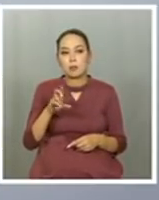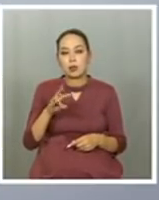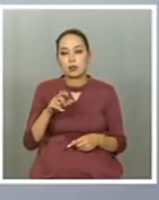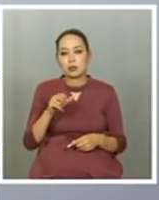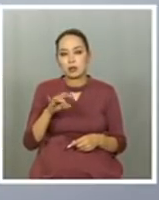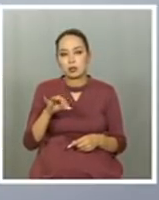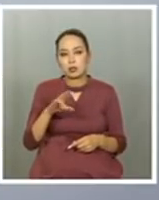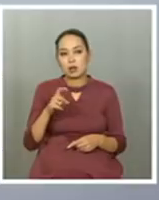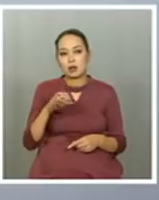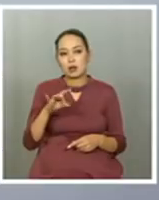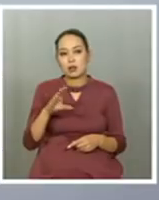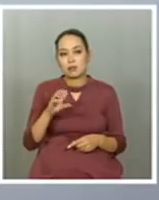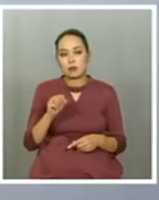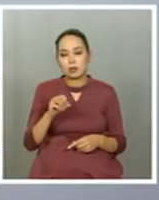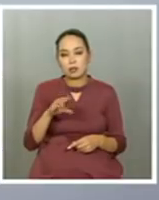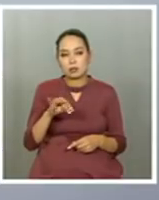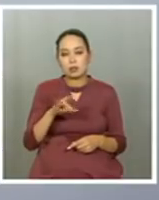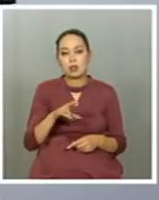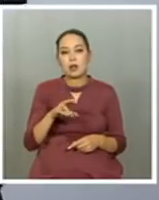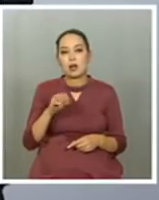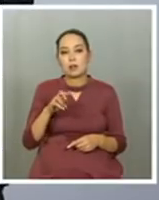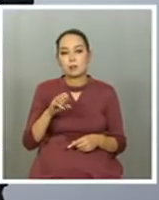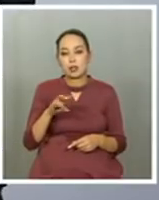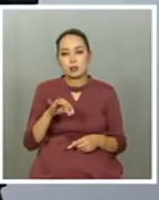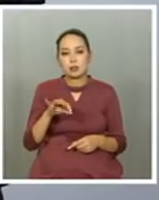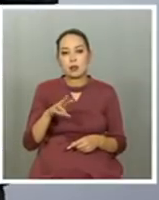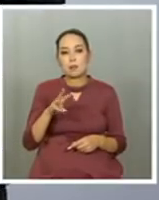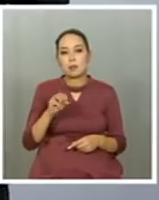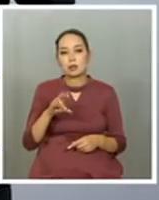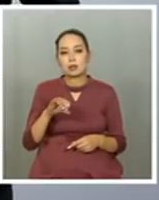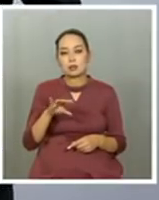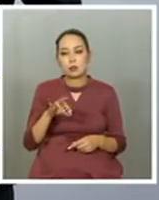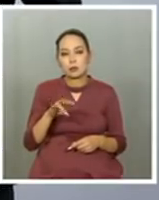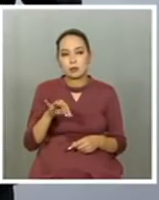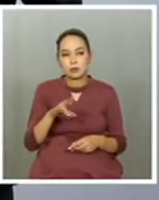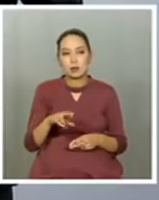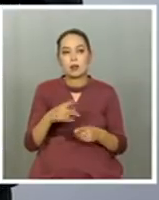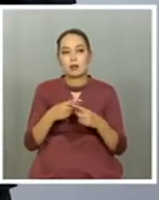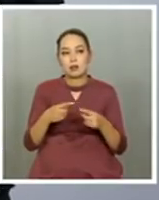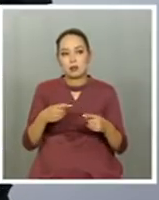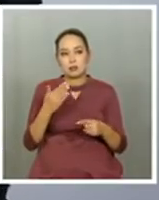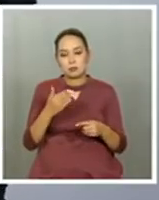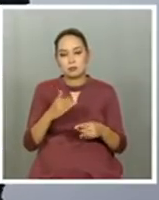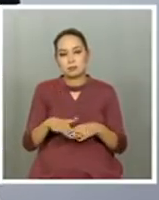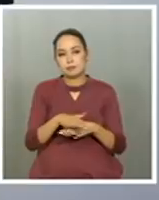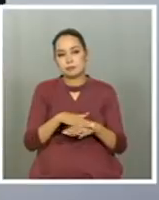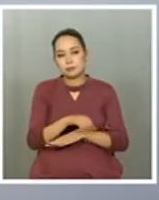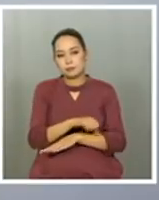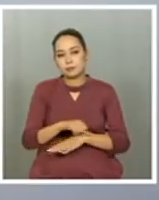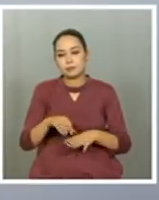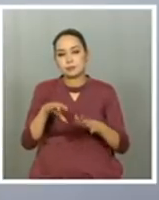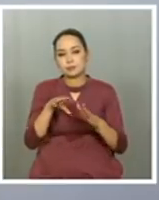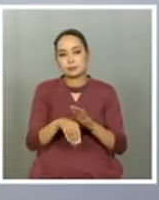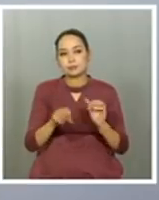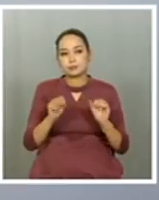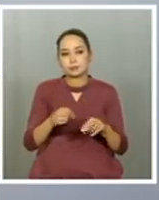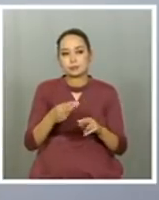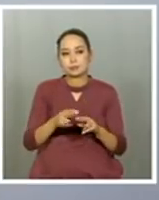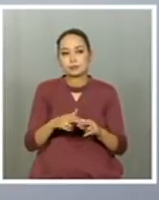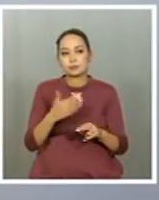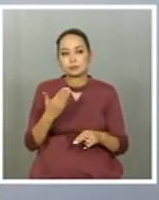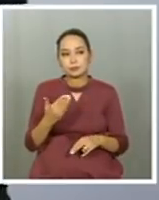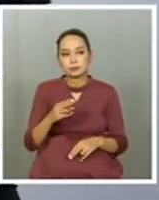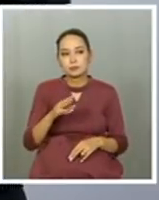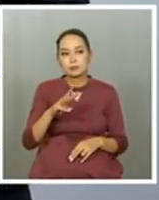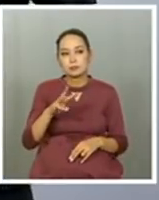және Македония, Албания сынды мемлекеттер осы жартылай периферияға мысал бола алады. Ал енді сонымен бірге біз оған ТМД